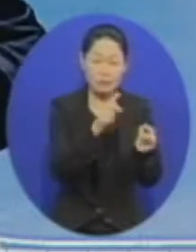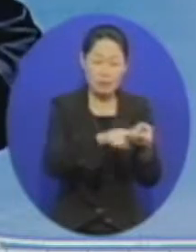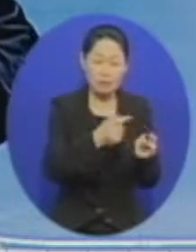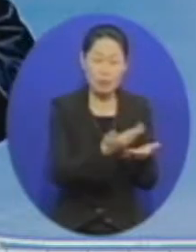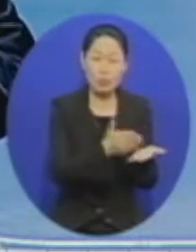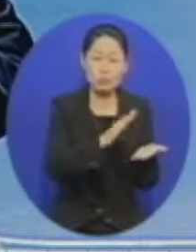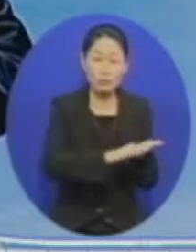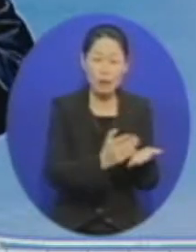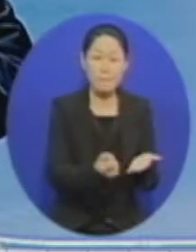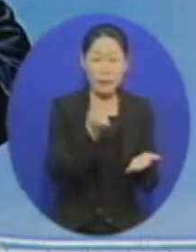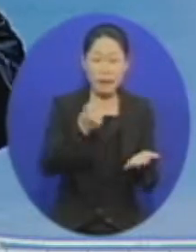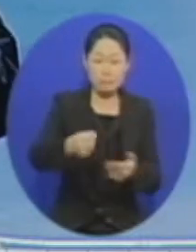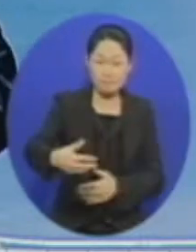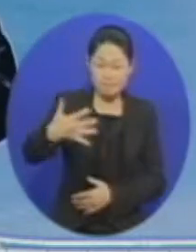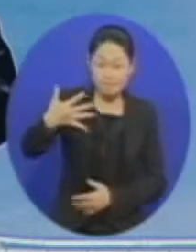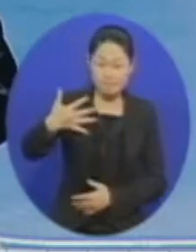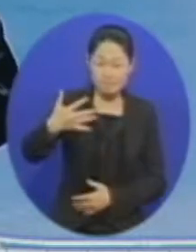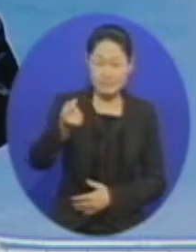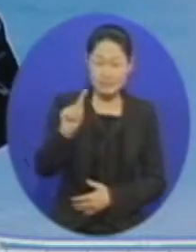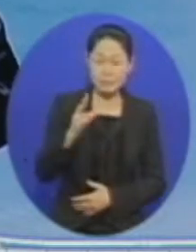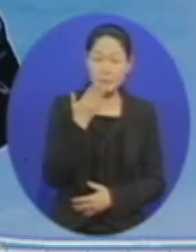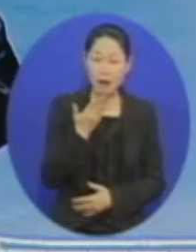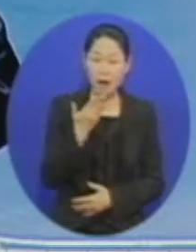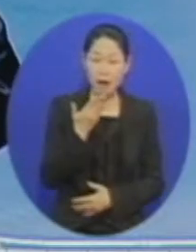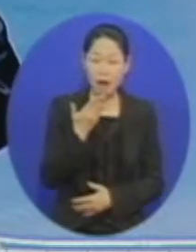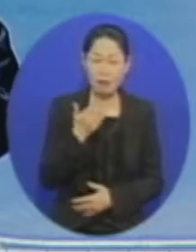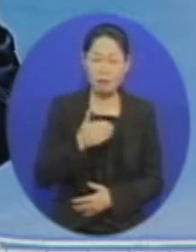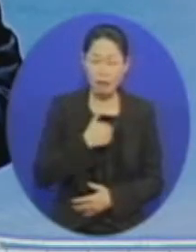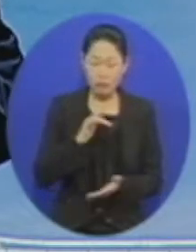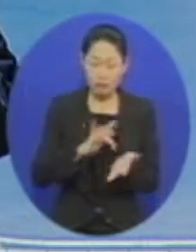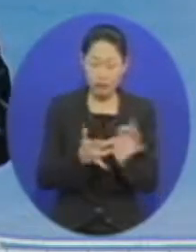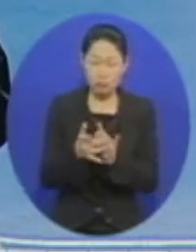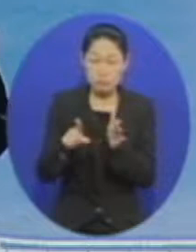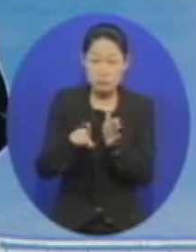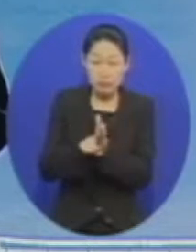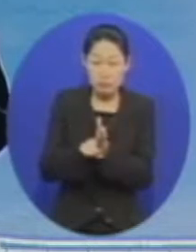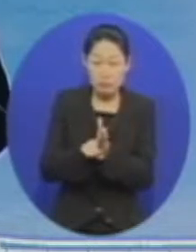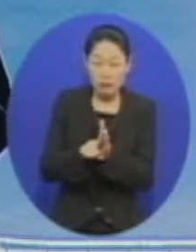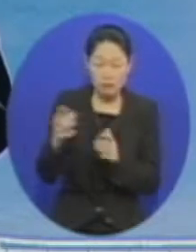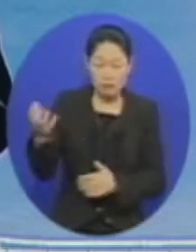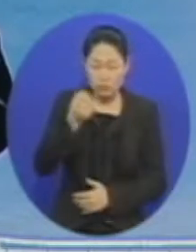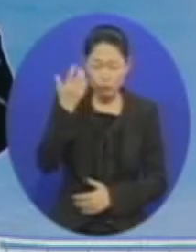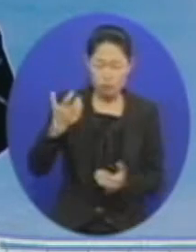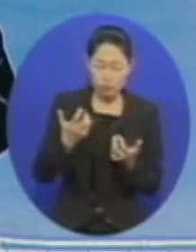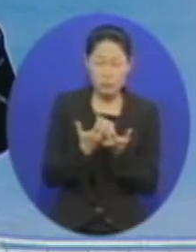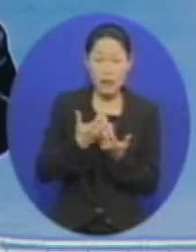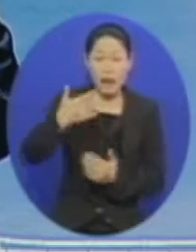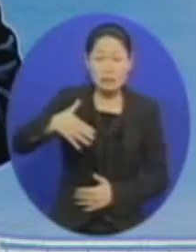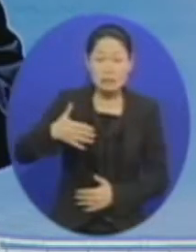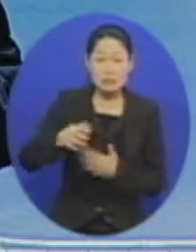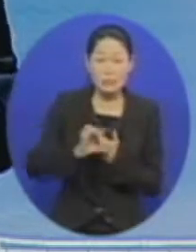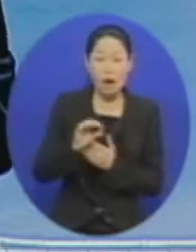내가 예수를 믿었는데 성령의 충만함을 받지 못했어요 그러면 이건 정말 이상한 일이구나 여러분이 그렇게